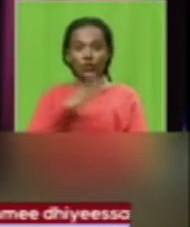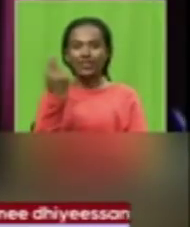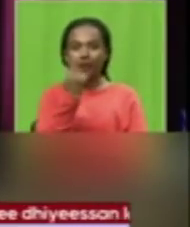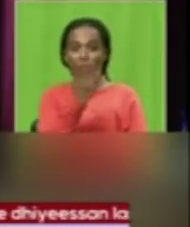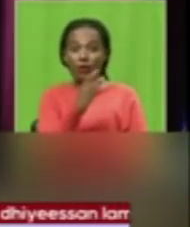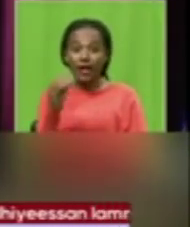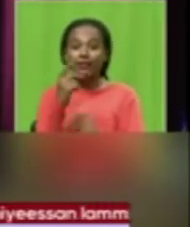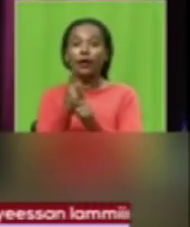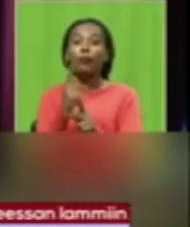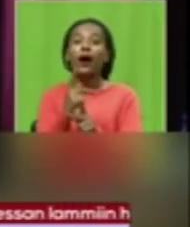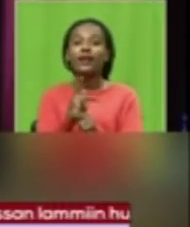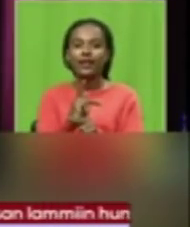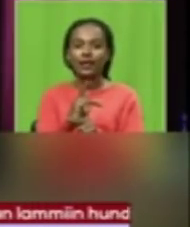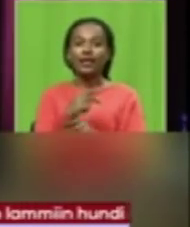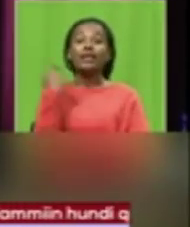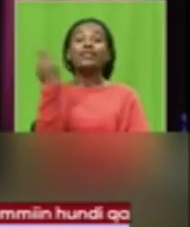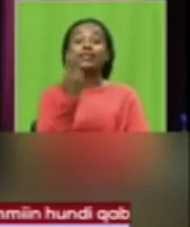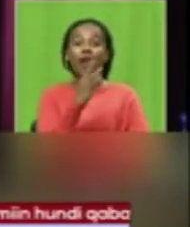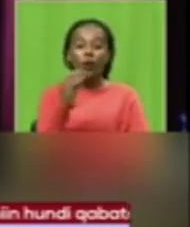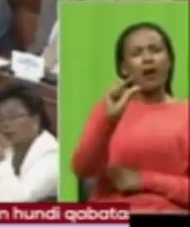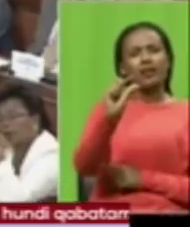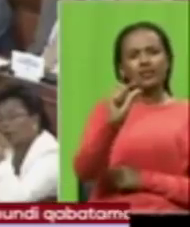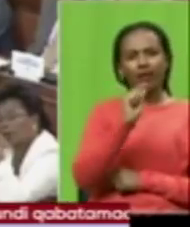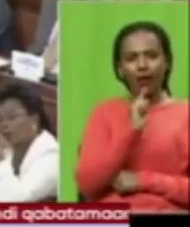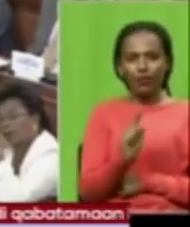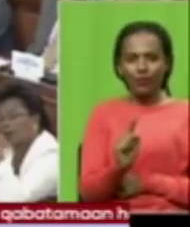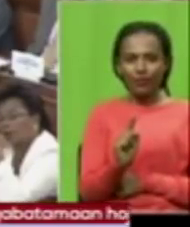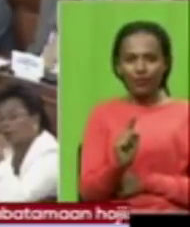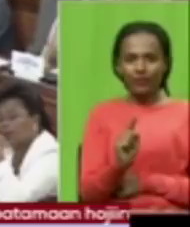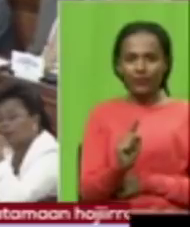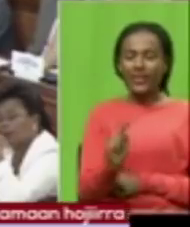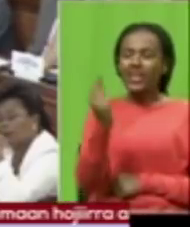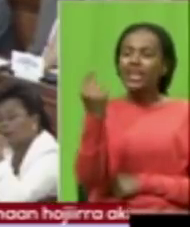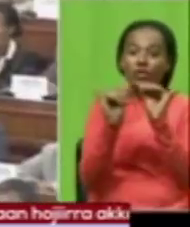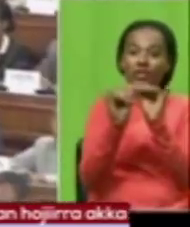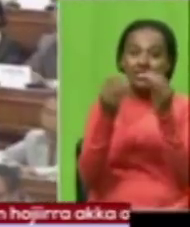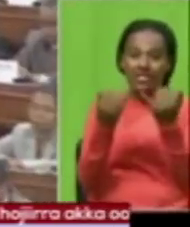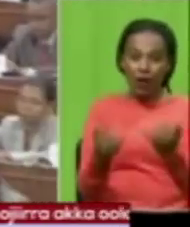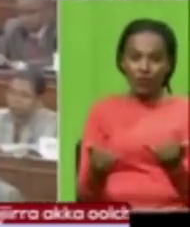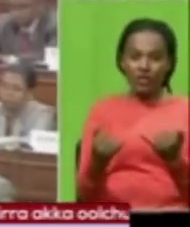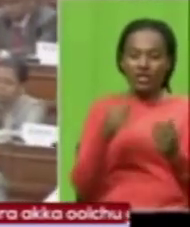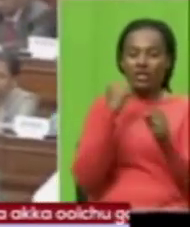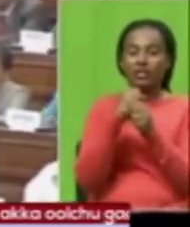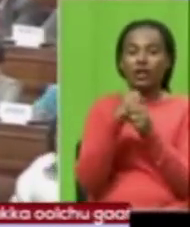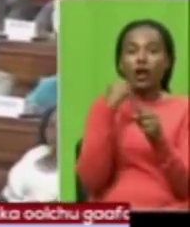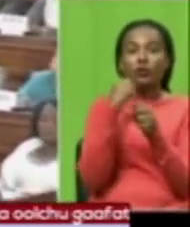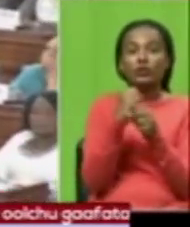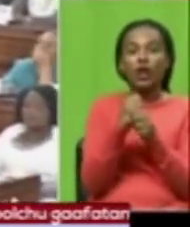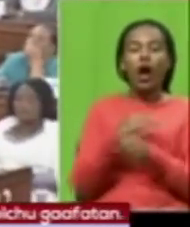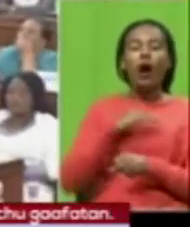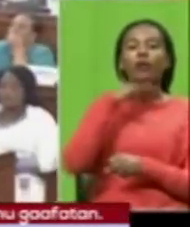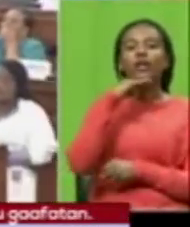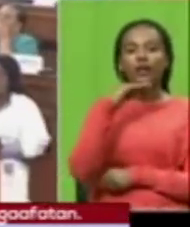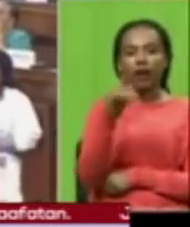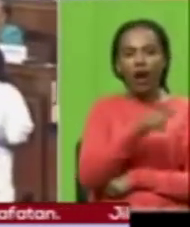rakkoo waan ta'eef xiyyeeffannaa addaa fi miira itti gaafatamummaa qabuun hojjechuun murteessaadha jedhan Dr. Abiy. Heeraan mirgasaa